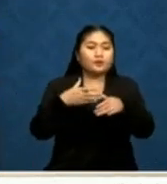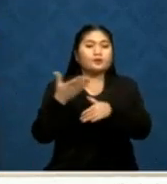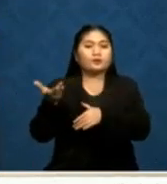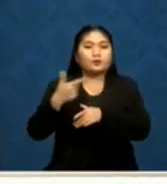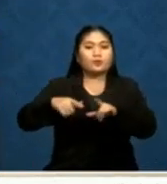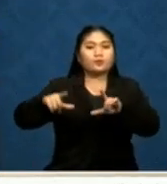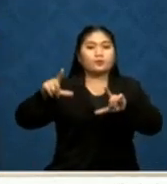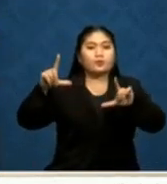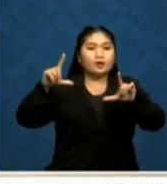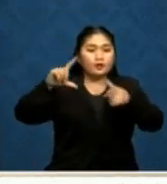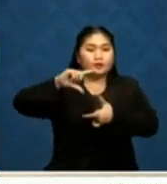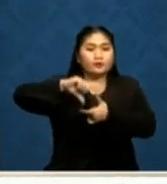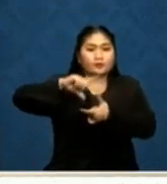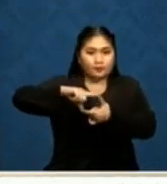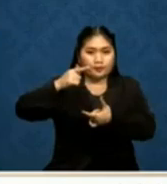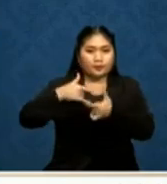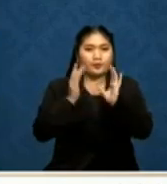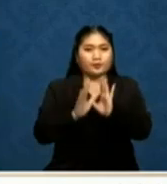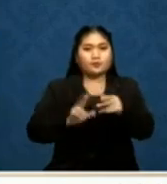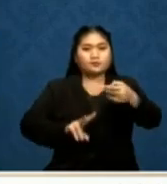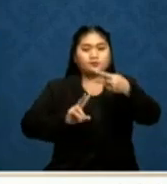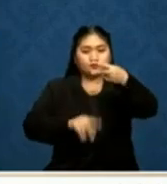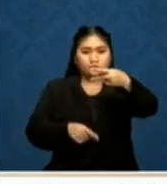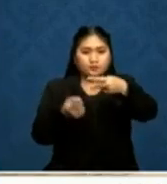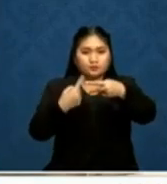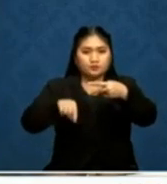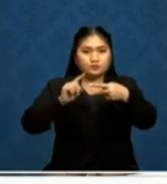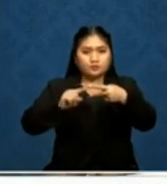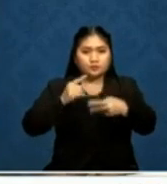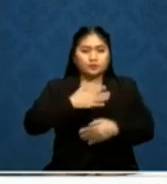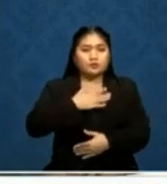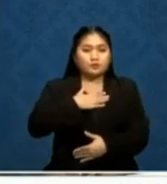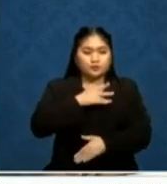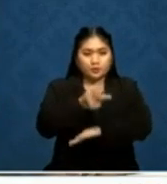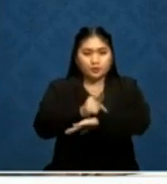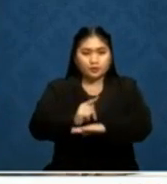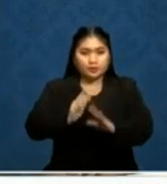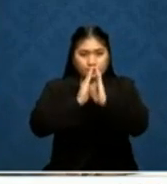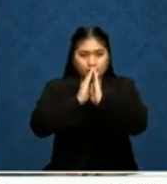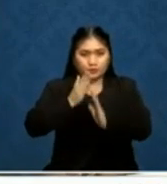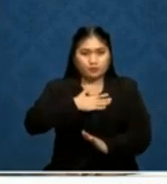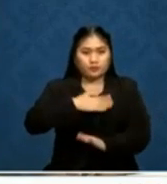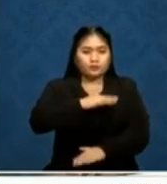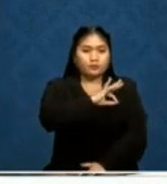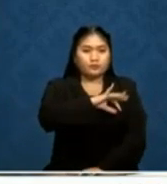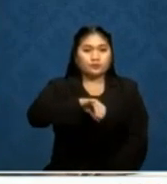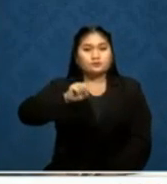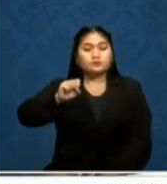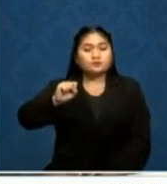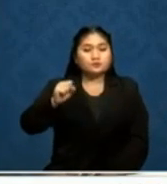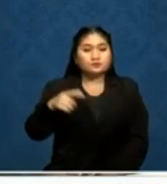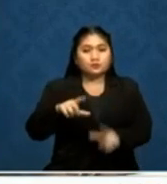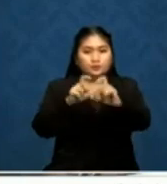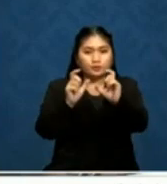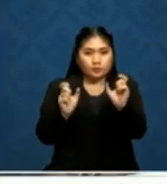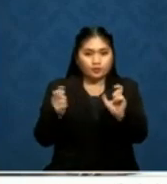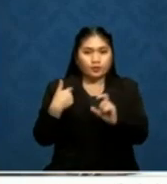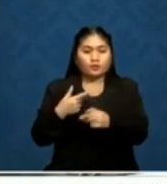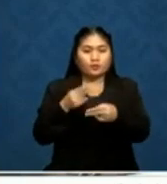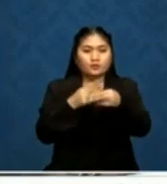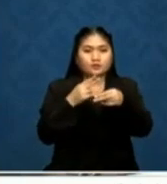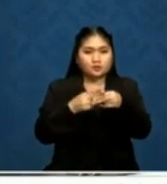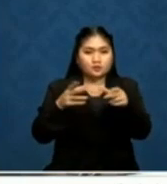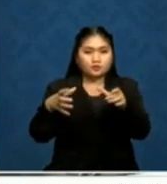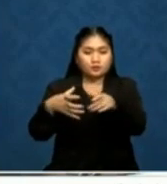ครับเชิญครับ เรียนท่านประธานสภาที่เคารพผมนายคระทองใจสดสมาชิกสภาผู้แทนราษฎรจังหวัดเพชรบูรณ์ขอเสนอราย